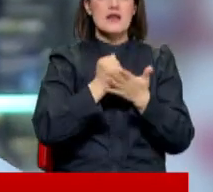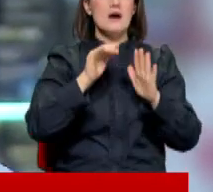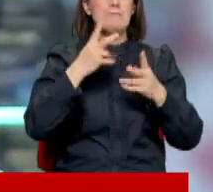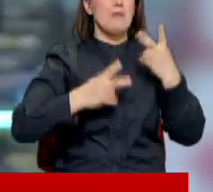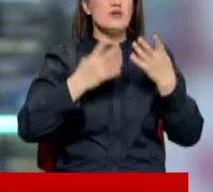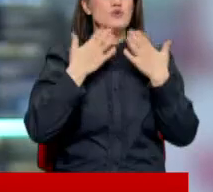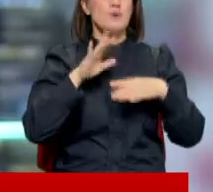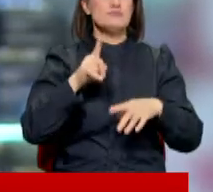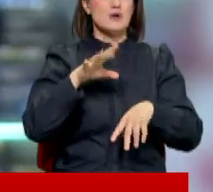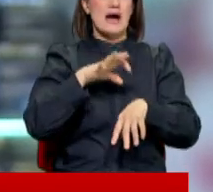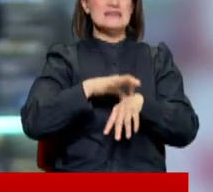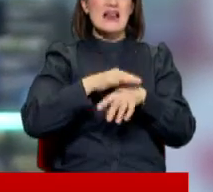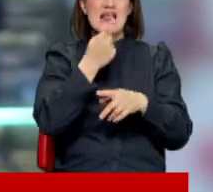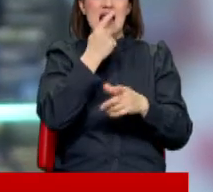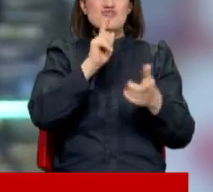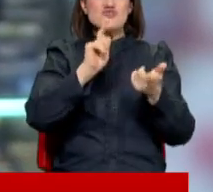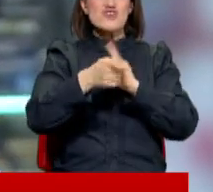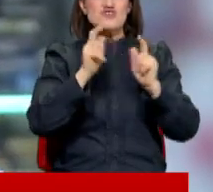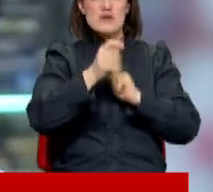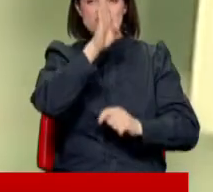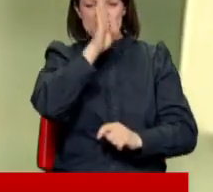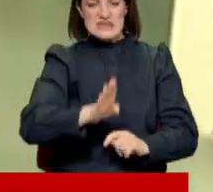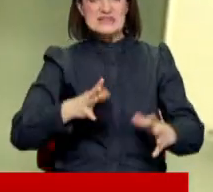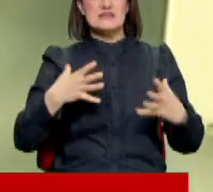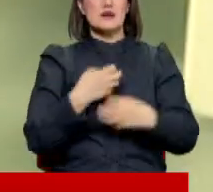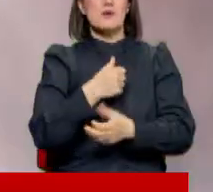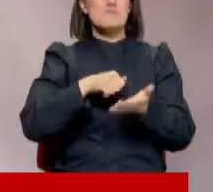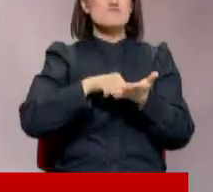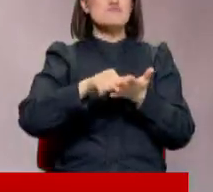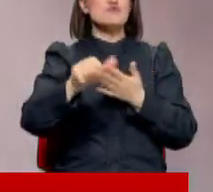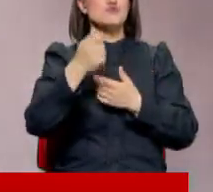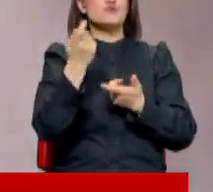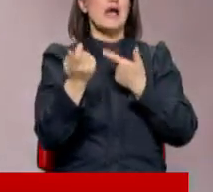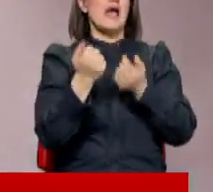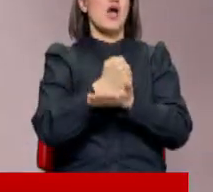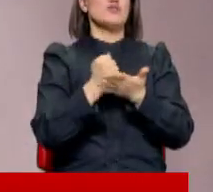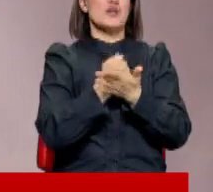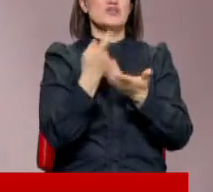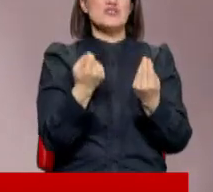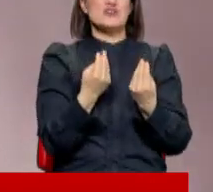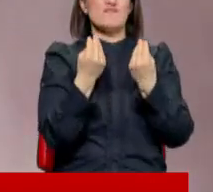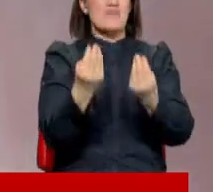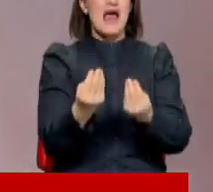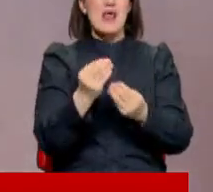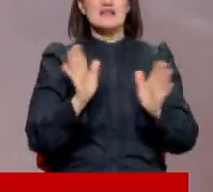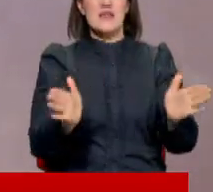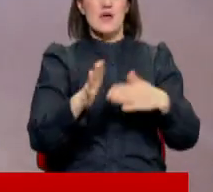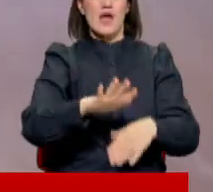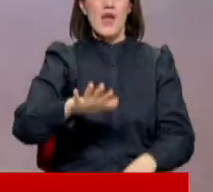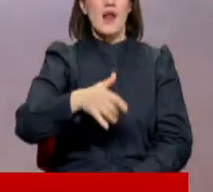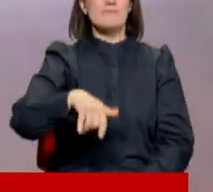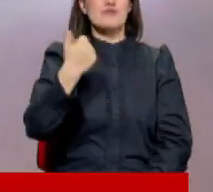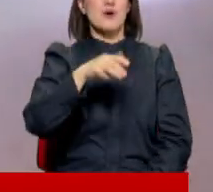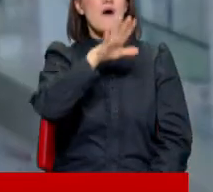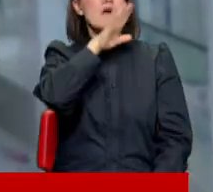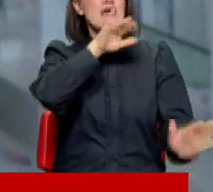ki bu tip hastalarda ilaç değiştirmek çok ciddi sıkıntı. Tüm Eczacı İşverenler Sendikası Genel Başkanı Nurten Saydam, ithal